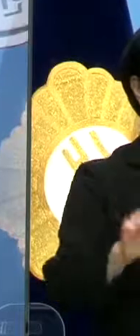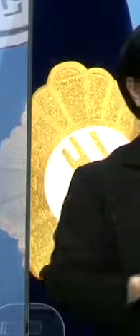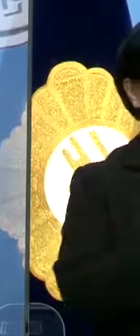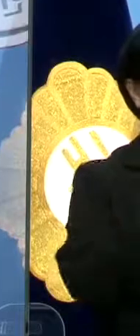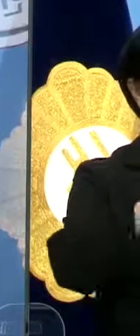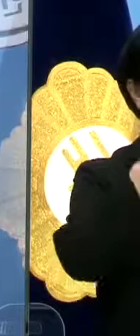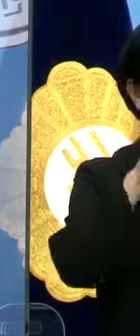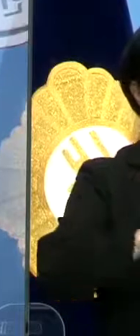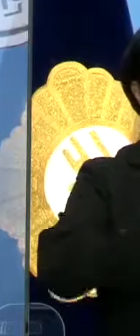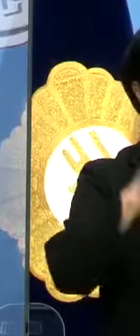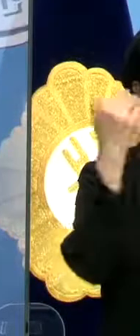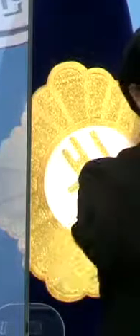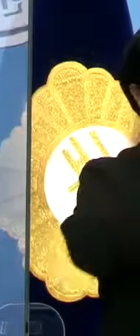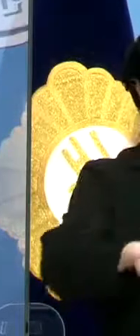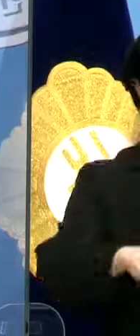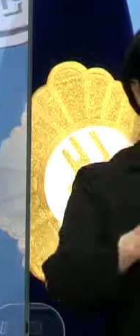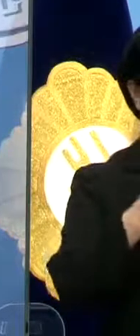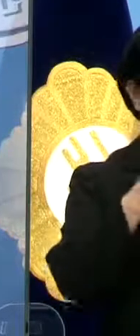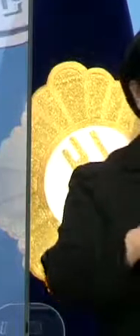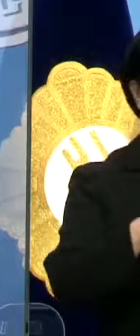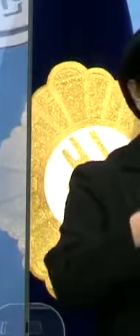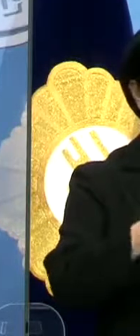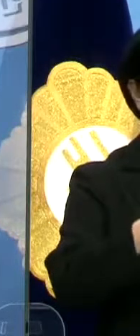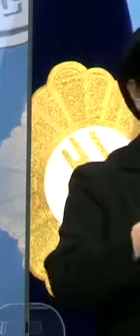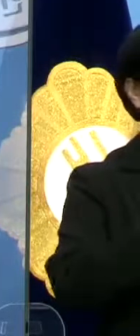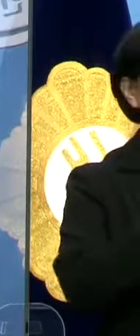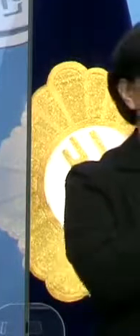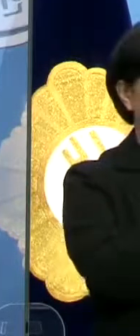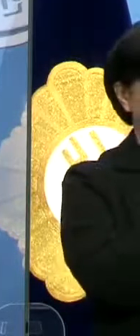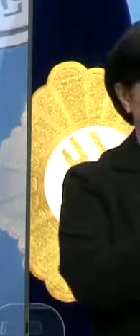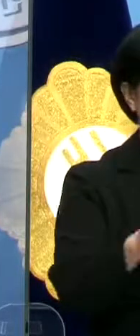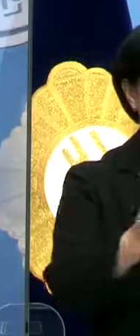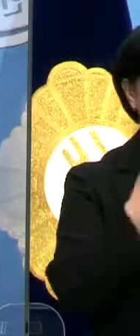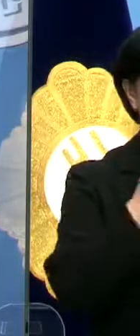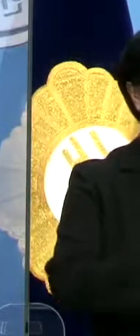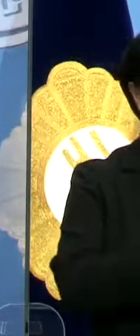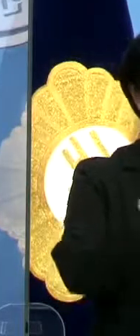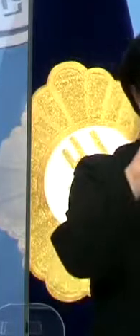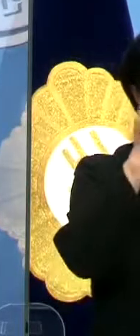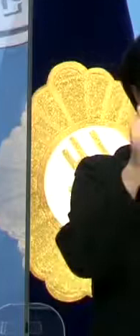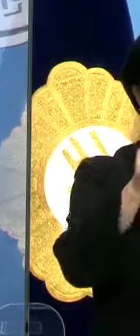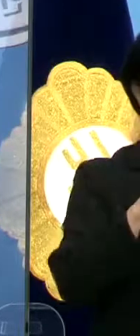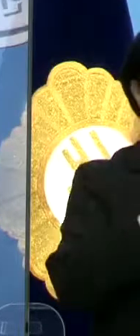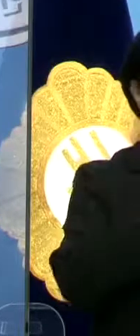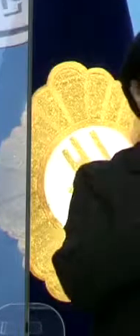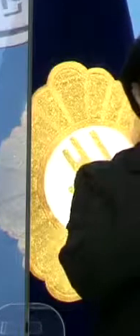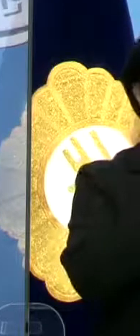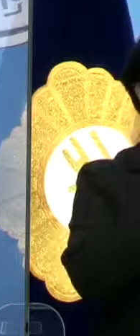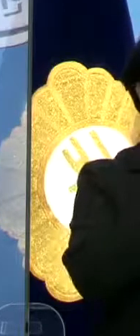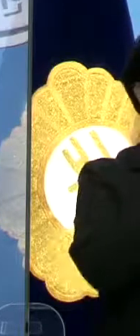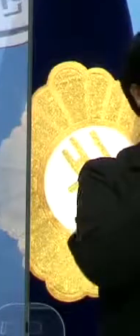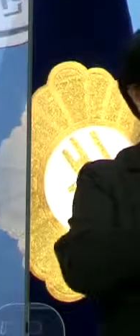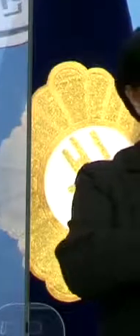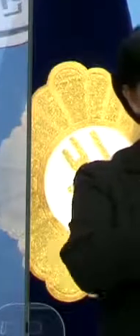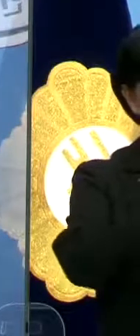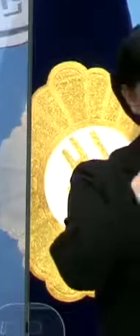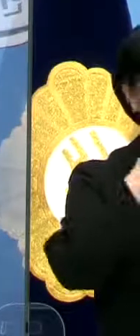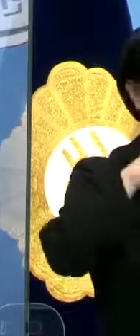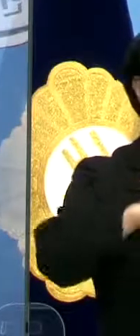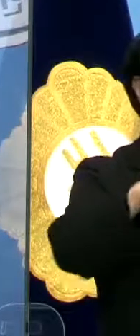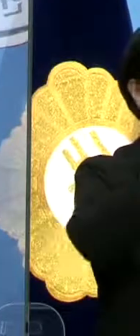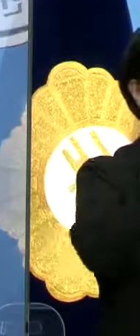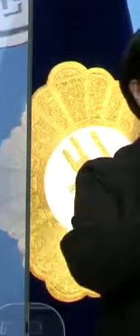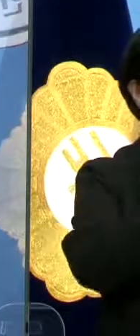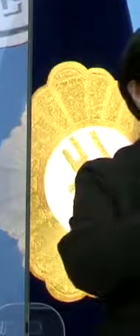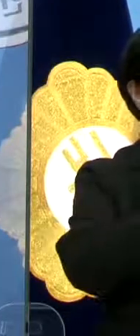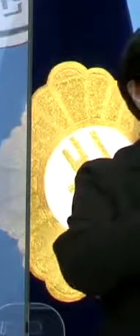차별화된 정책과 경쟁력 있는 후보를 준비해서 서울시장 보궐선거에 나설 것이다 아울러 서울 곳곳에서 지방 전체를